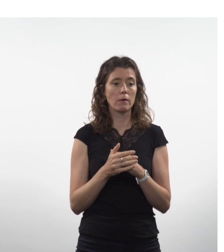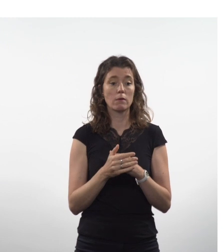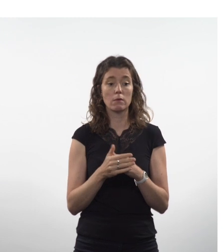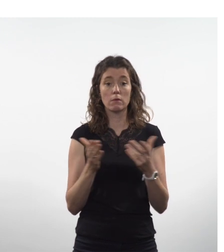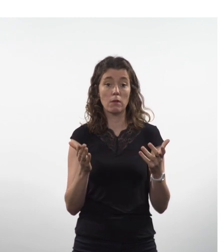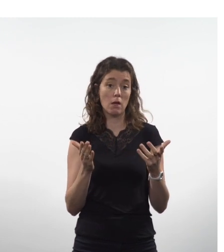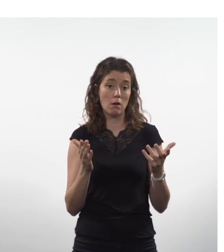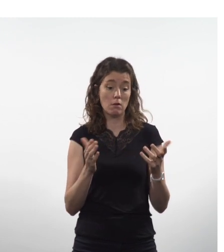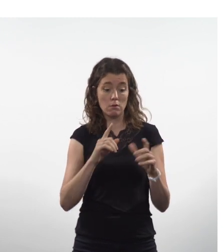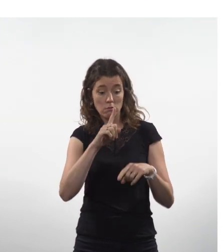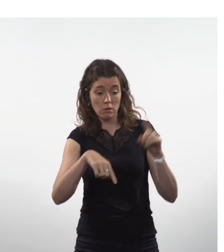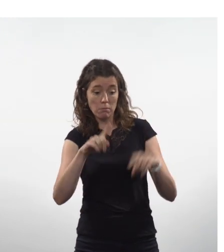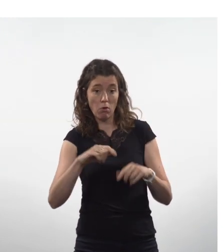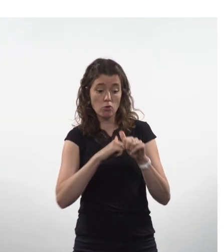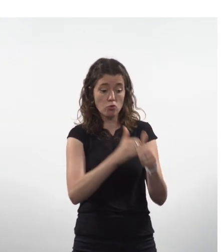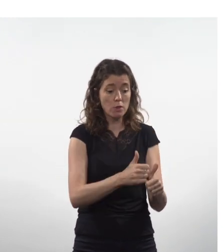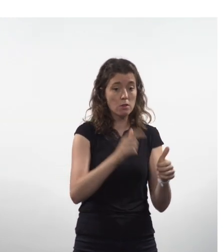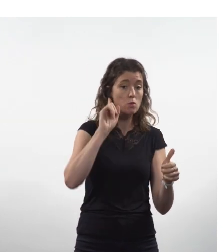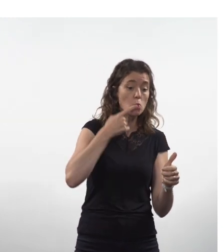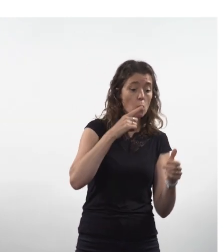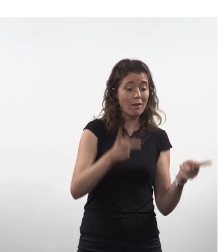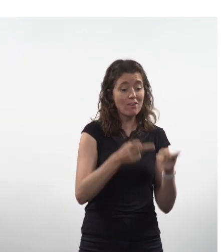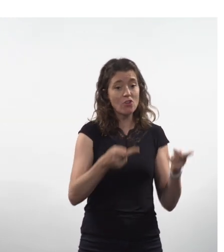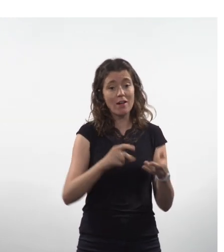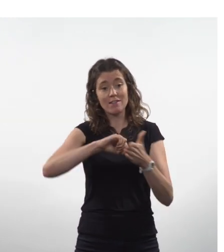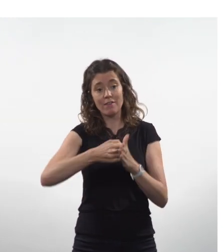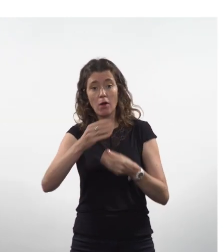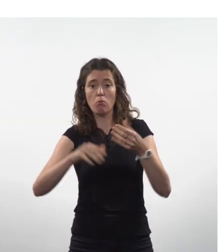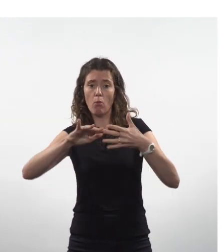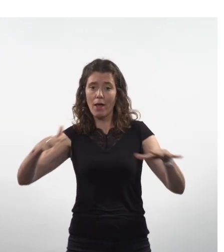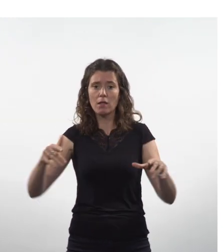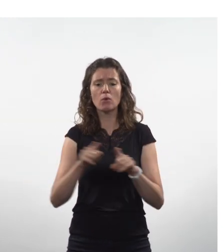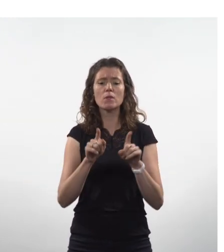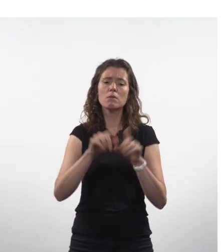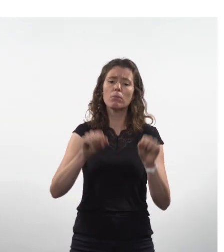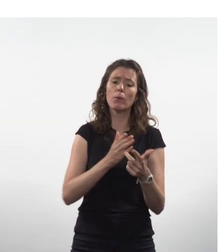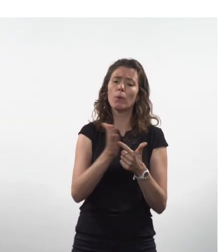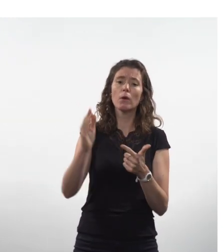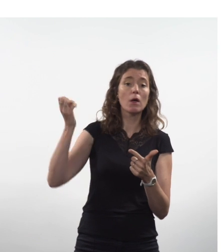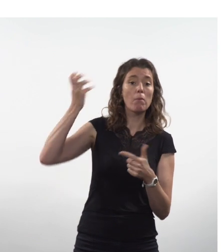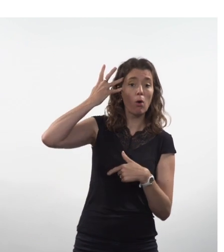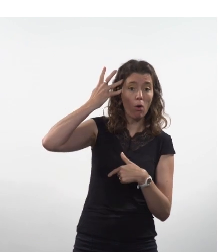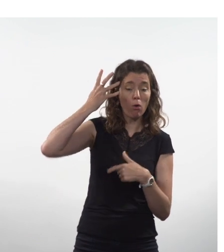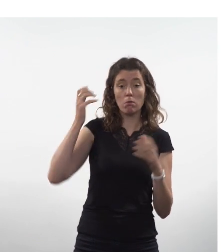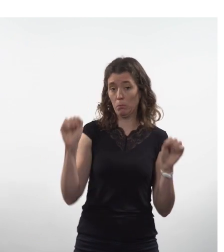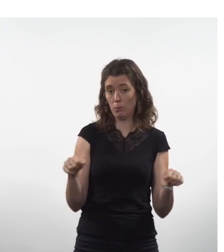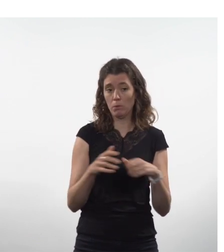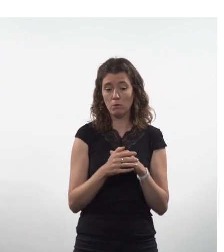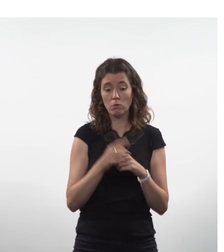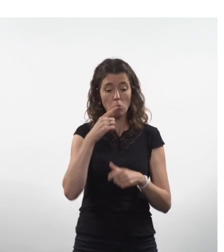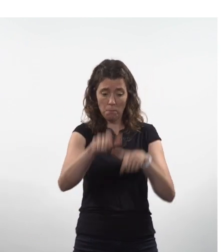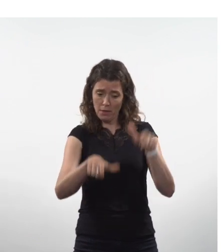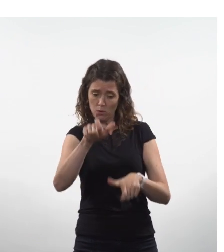déportation du thé légère, sévère, moyenne ou les implants cochléaires qui est plutôt préconisé pour les personnes